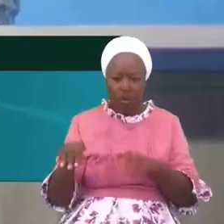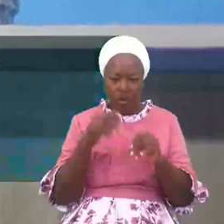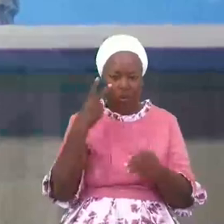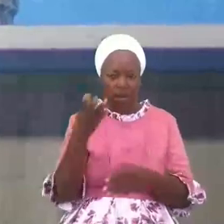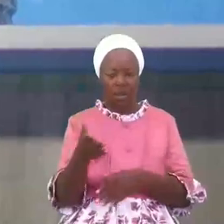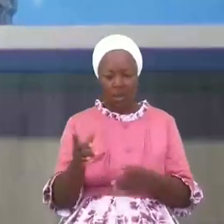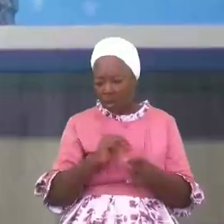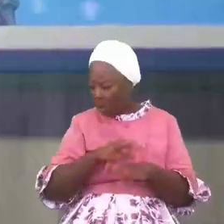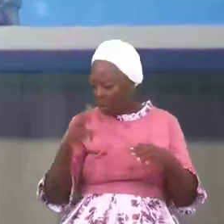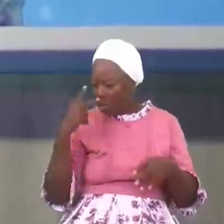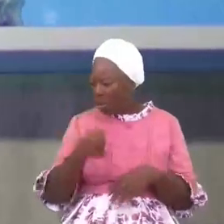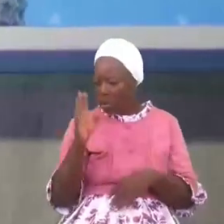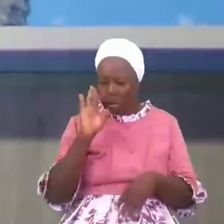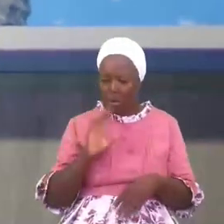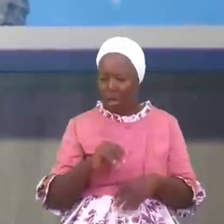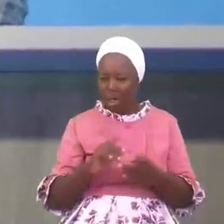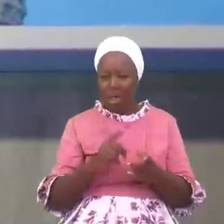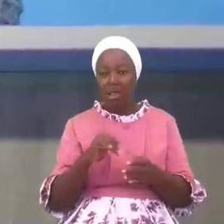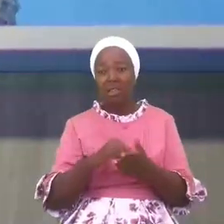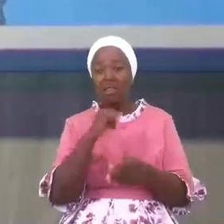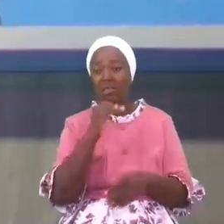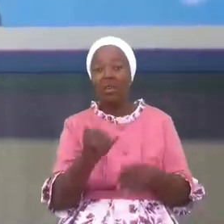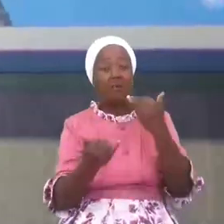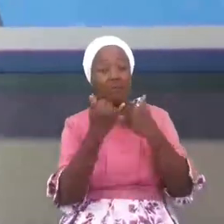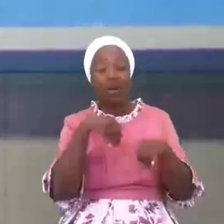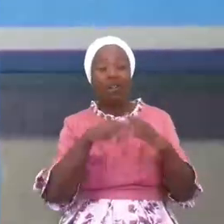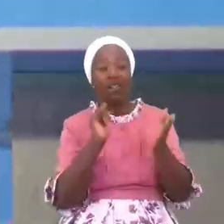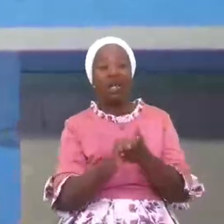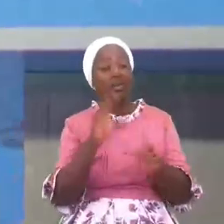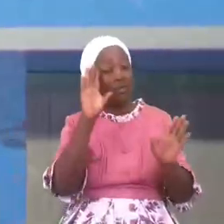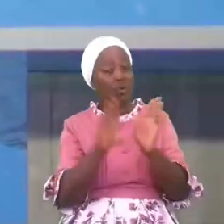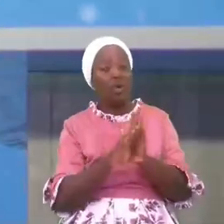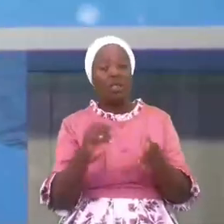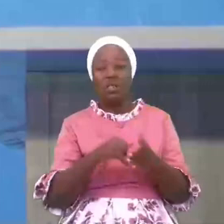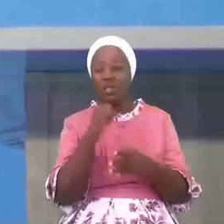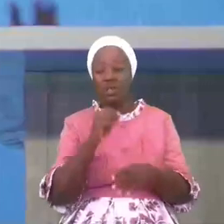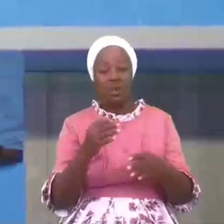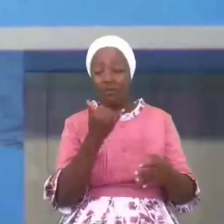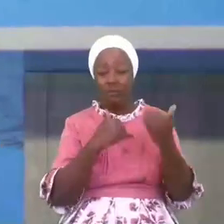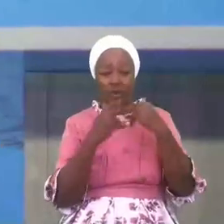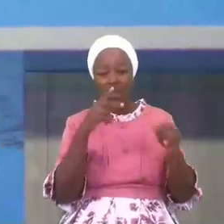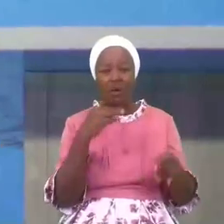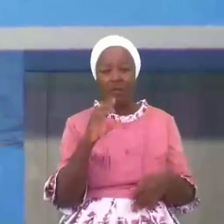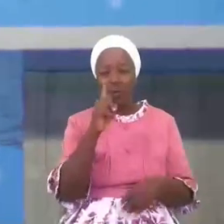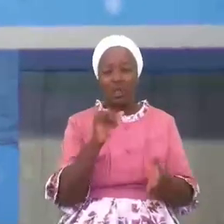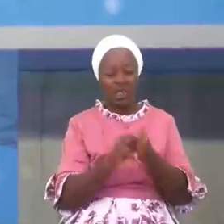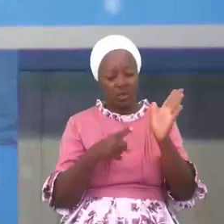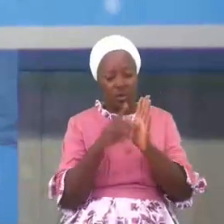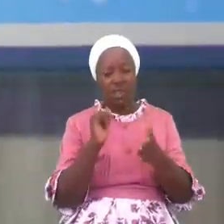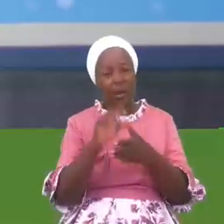vois aucune couleur. Ce n'est pas la faute de la photo. Ce n'est pas la faute à celui qui te montre la